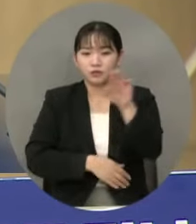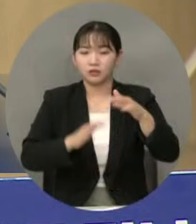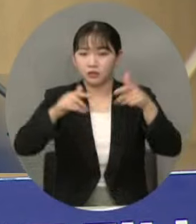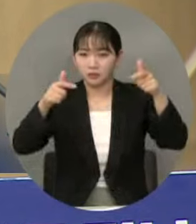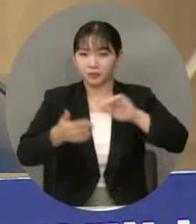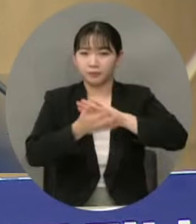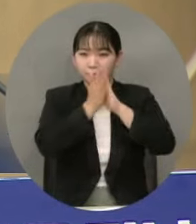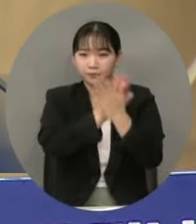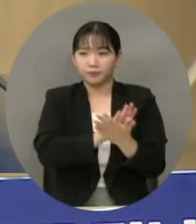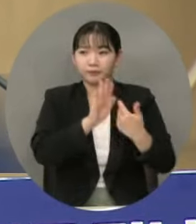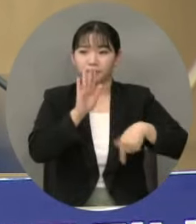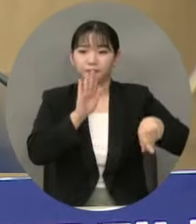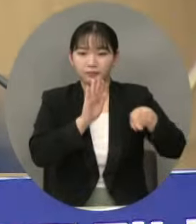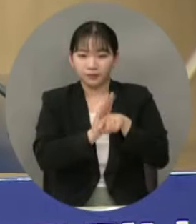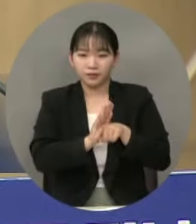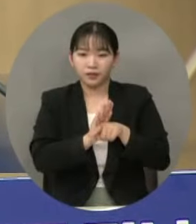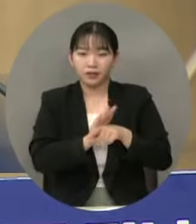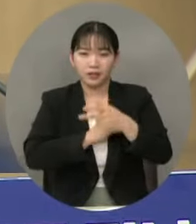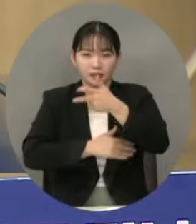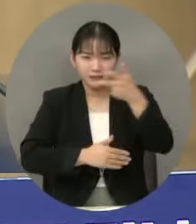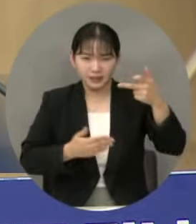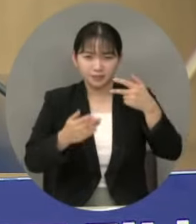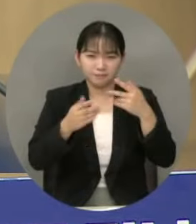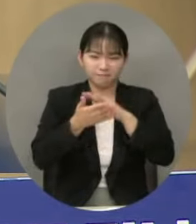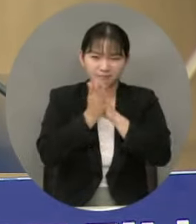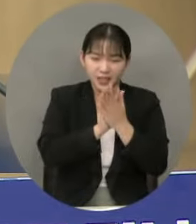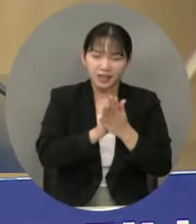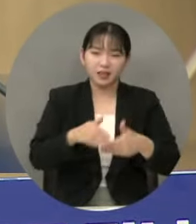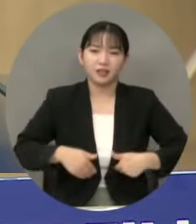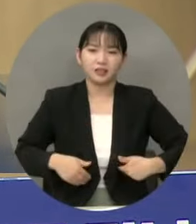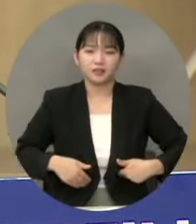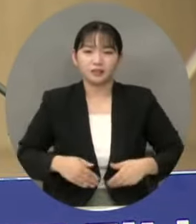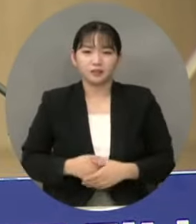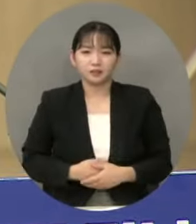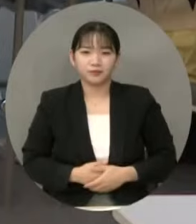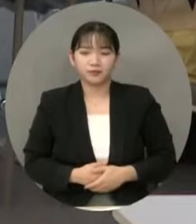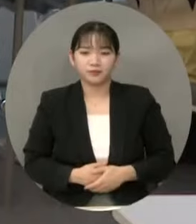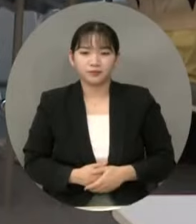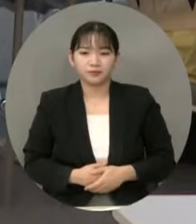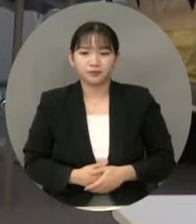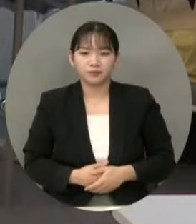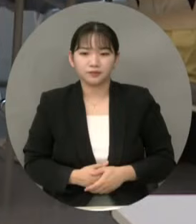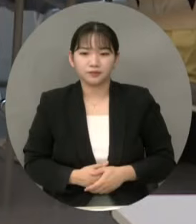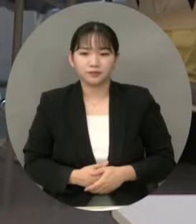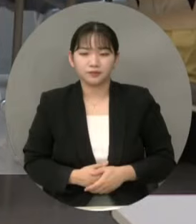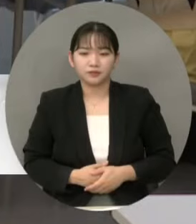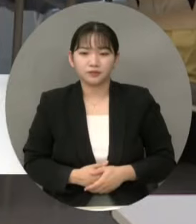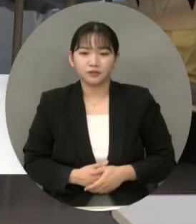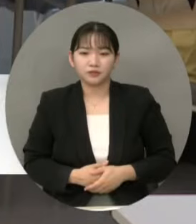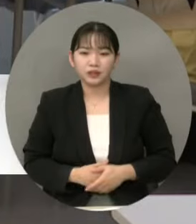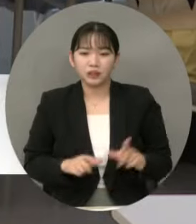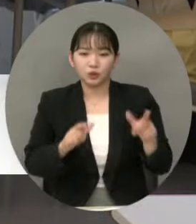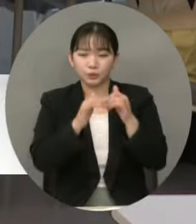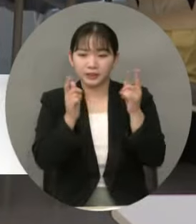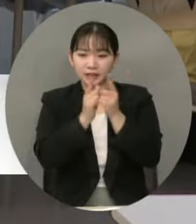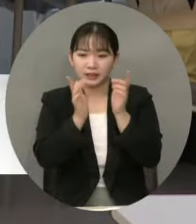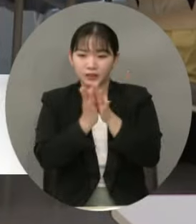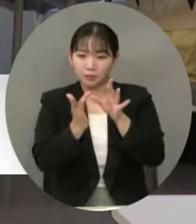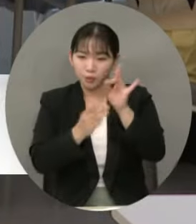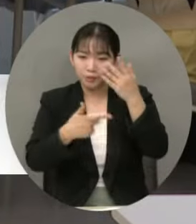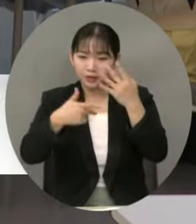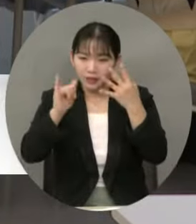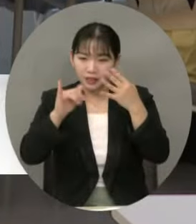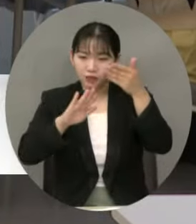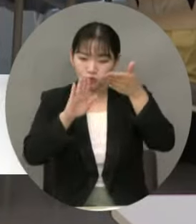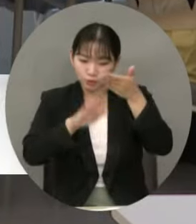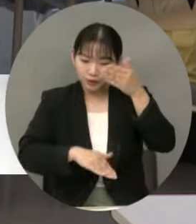전남을 바꾸기 위해서는 획기적인 변화가 필요했습니다. 김 교육감은 주민직선 4기 후반기의